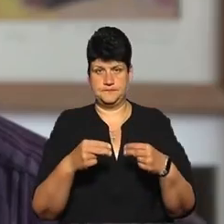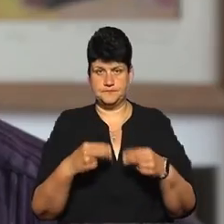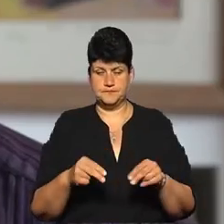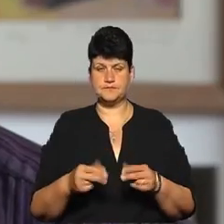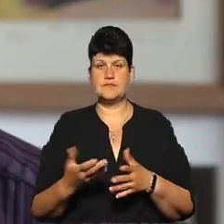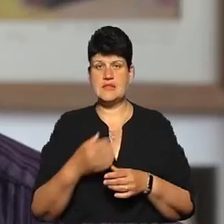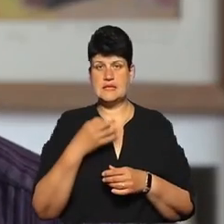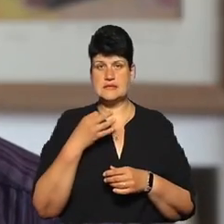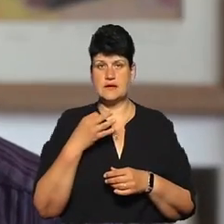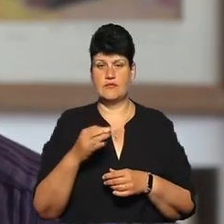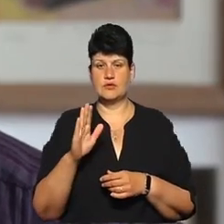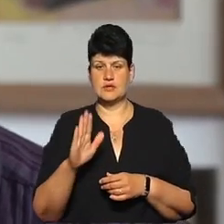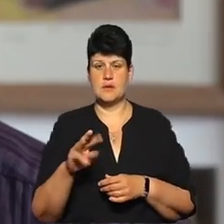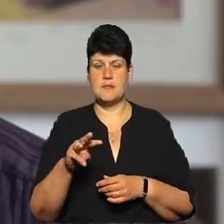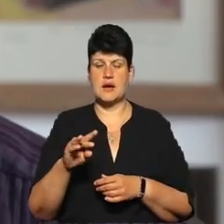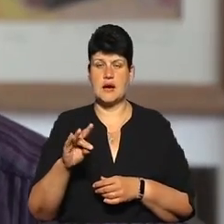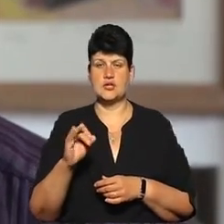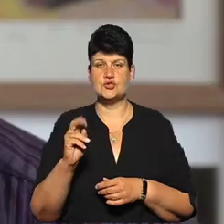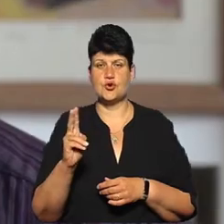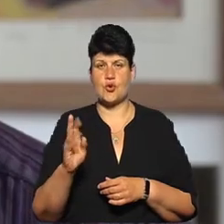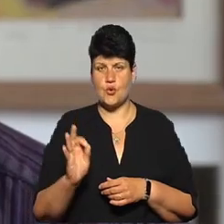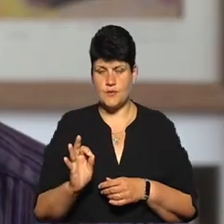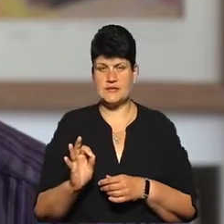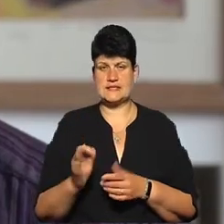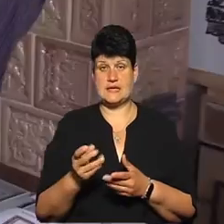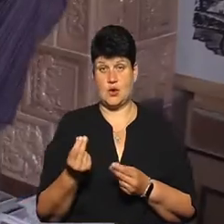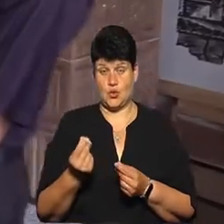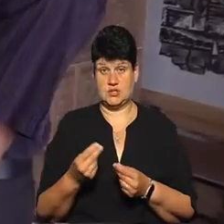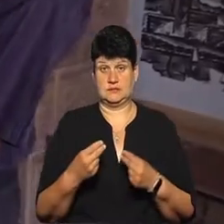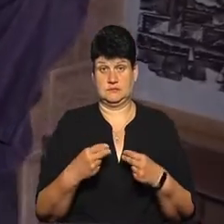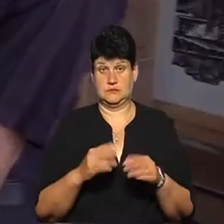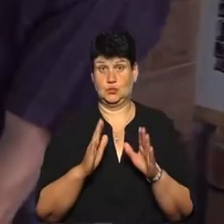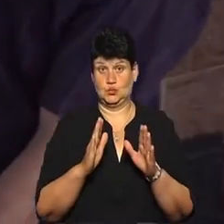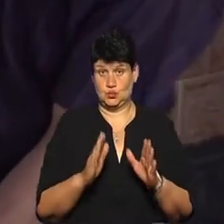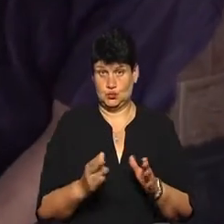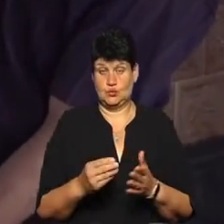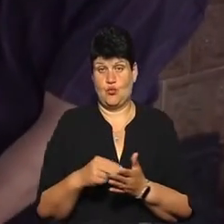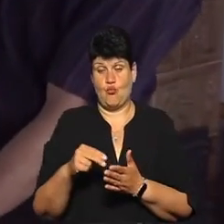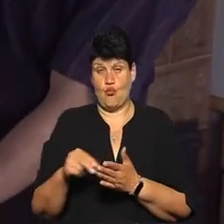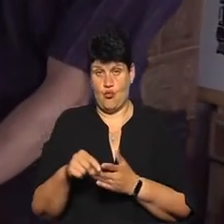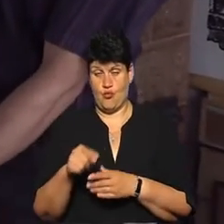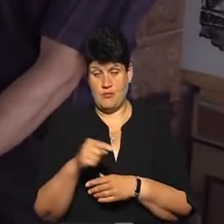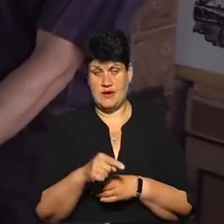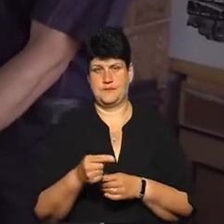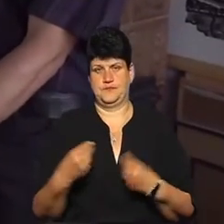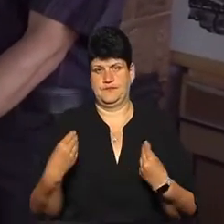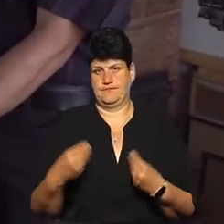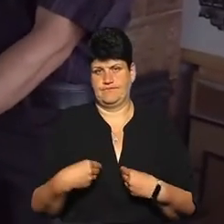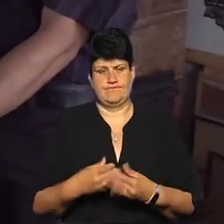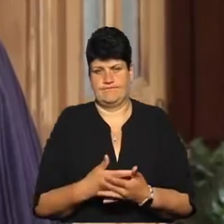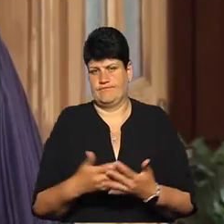«Правий сектор» Володимир Мричко. За його словами, за виручені від продажу гроші закуплять необхідне спорядження для